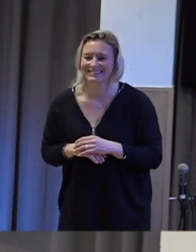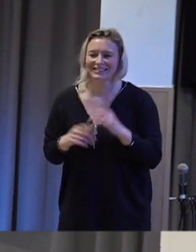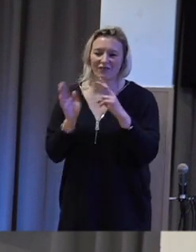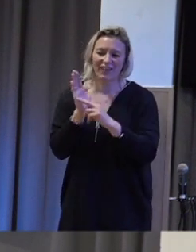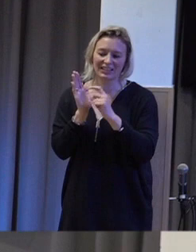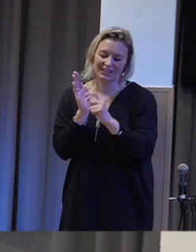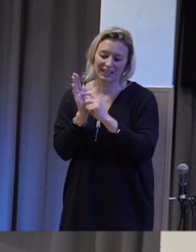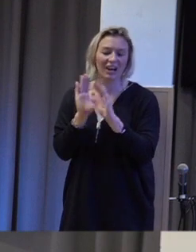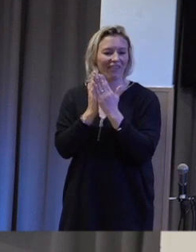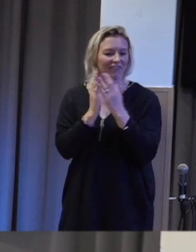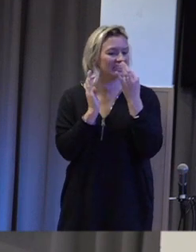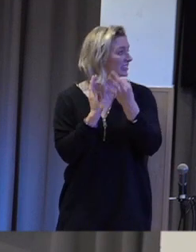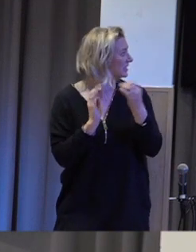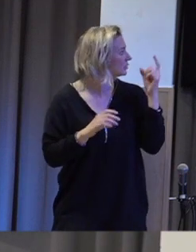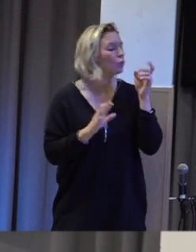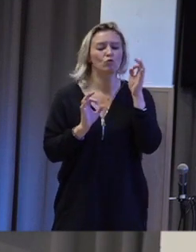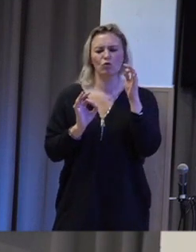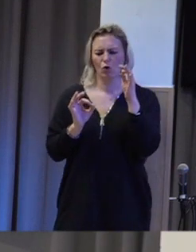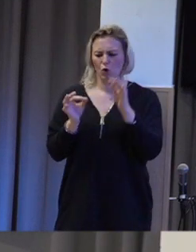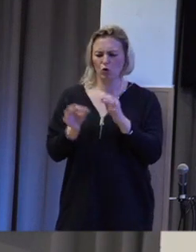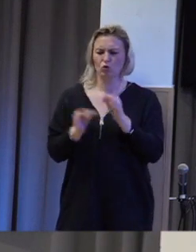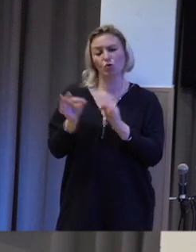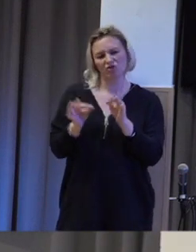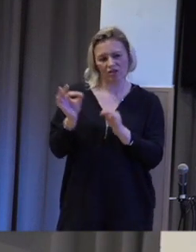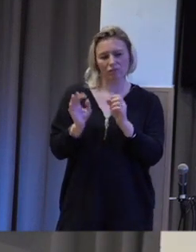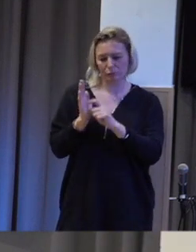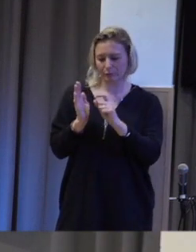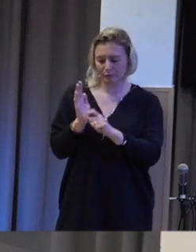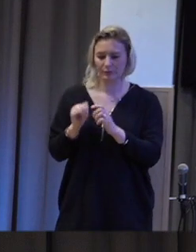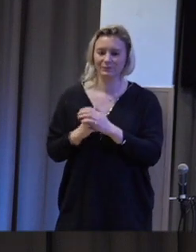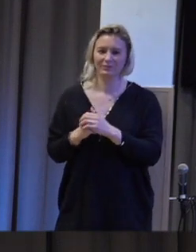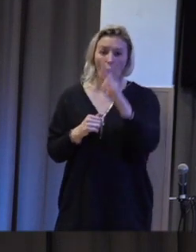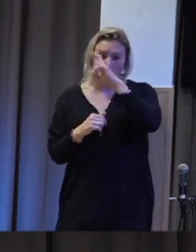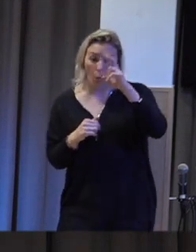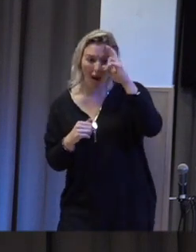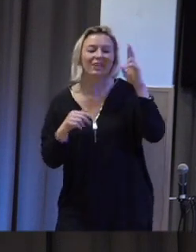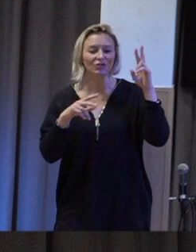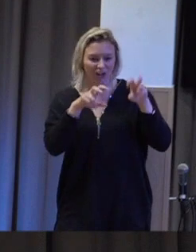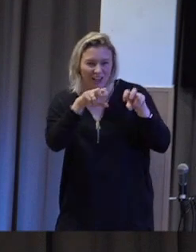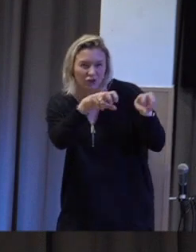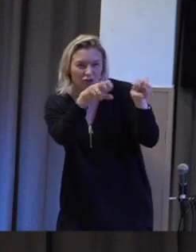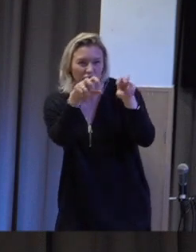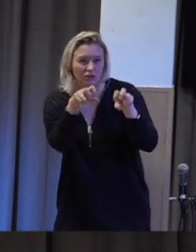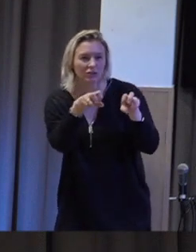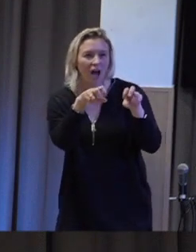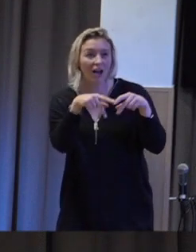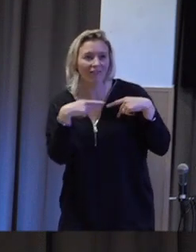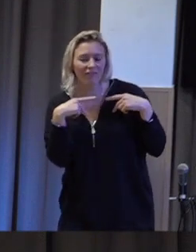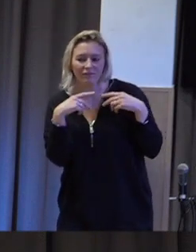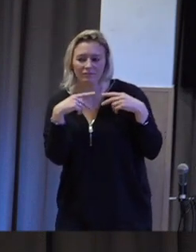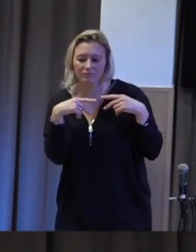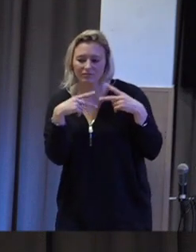Et puis dans les livres de Juges, pendant que les arbres cherchaient un roi, ils sont allés voir donc la vigne, et ils ont